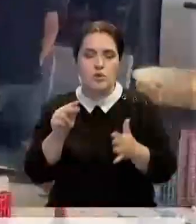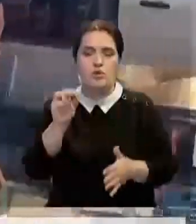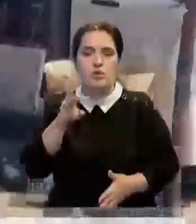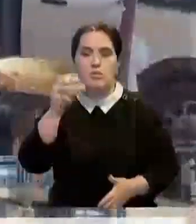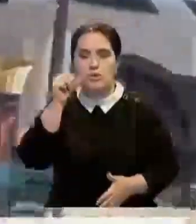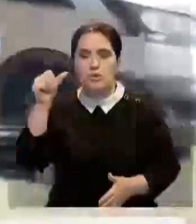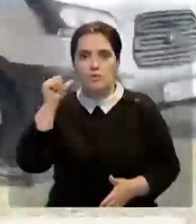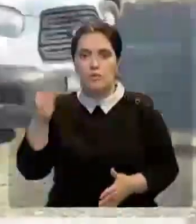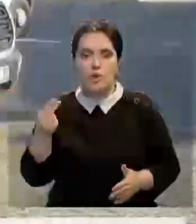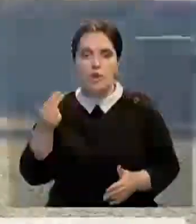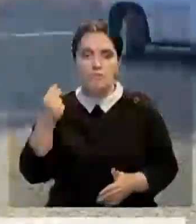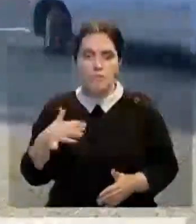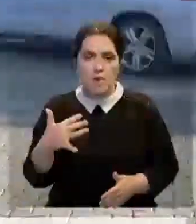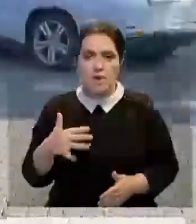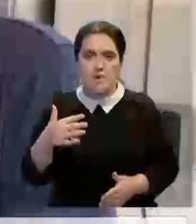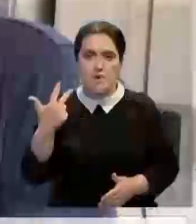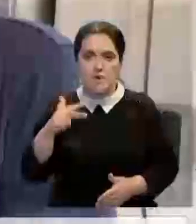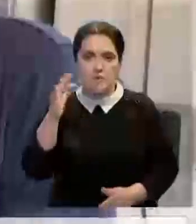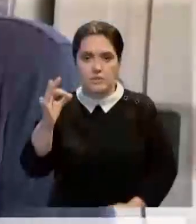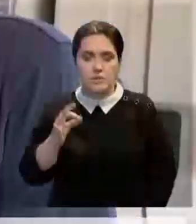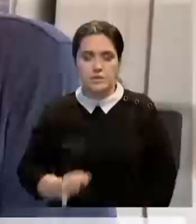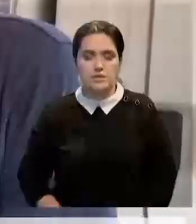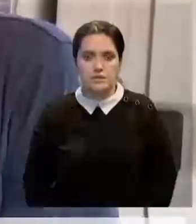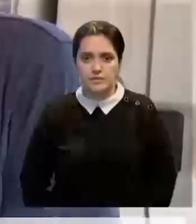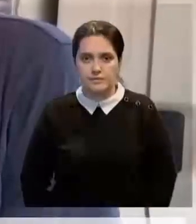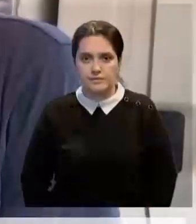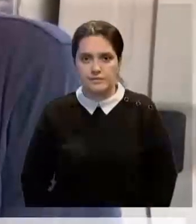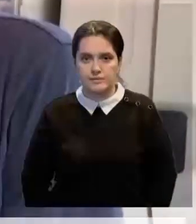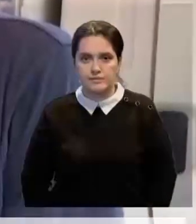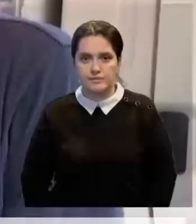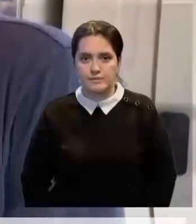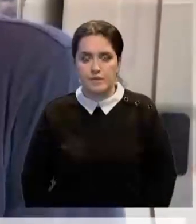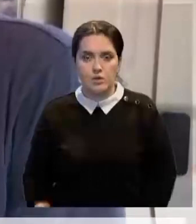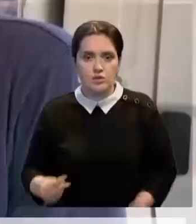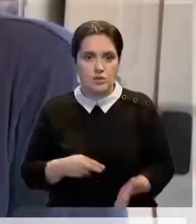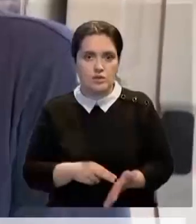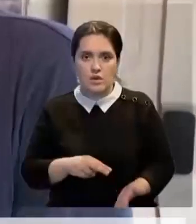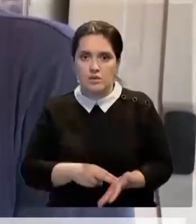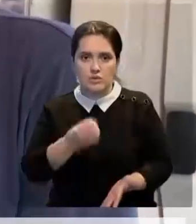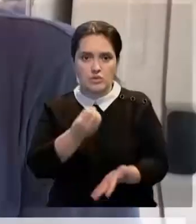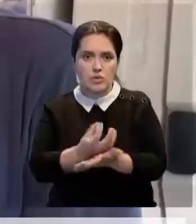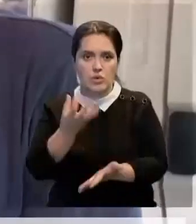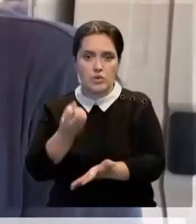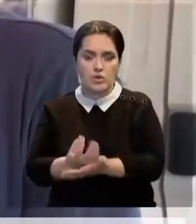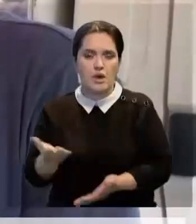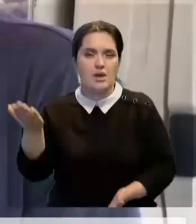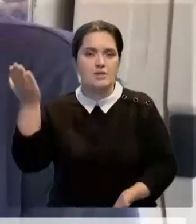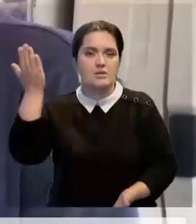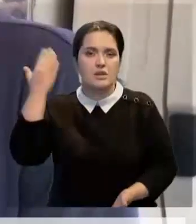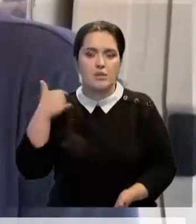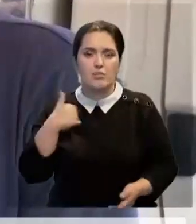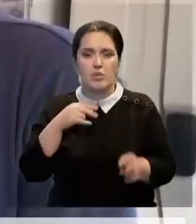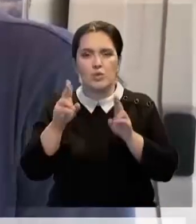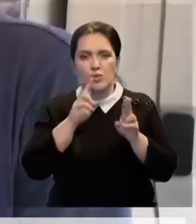прошлом. Туры подорожали как минимум на треть. Цены кусаются во всех регионах. В прежние времена даже